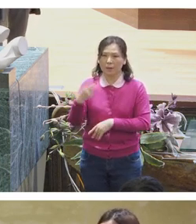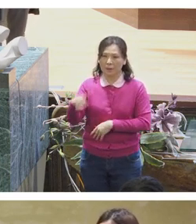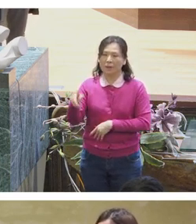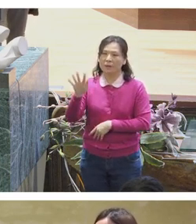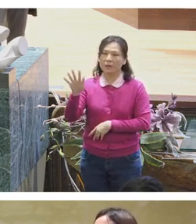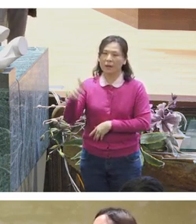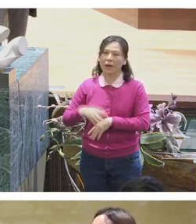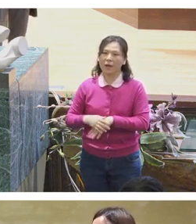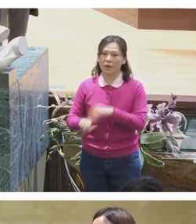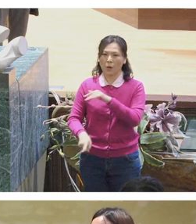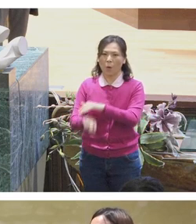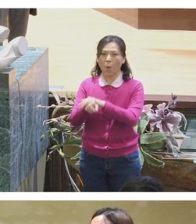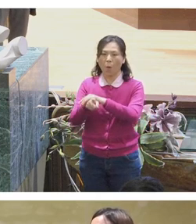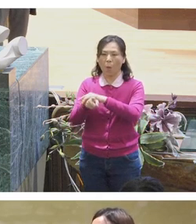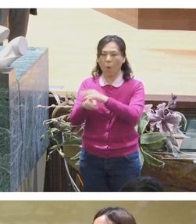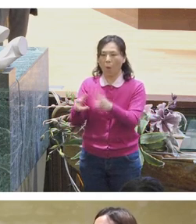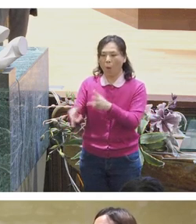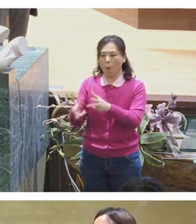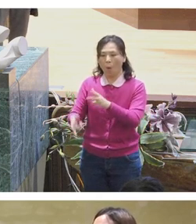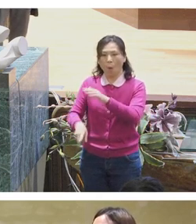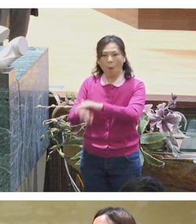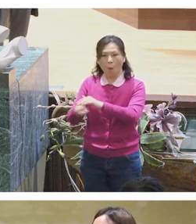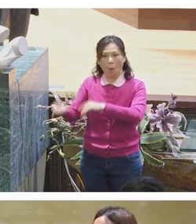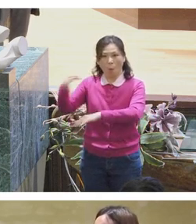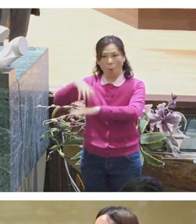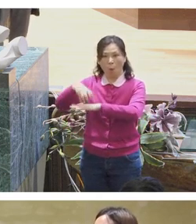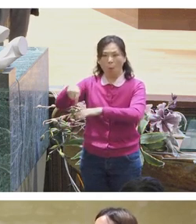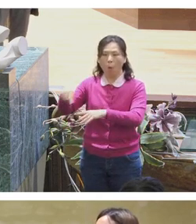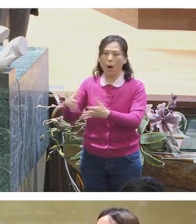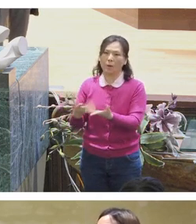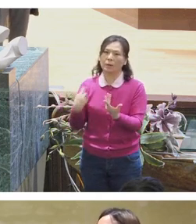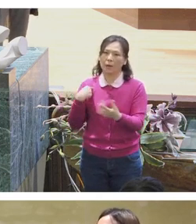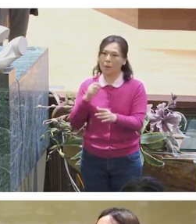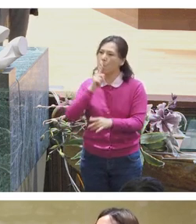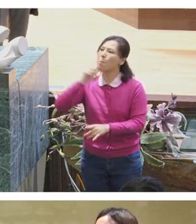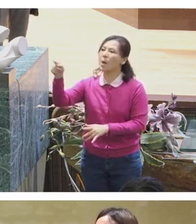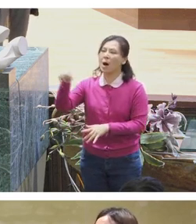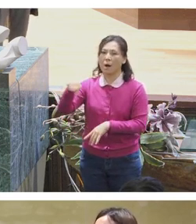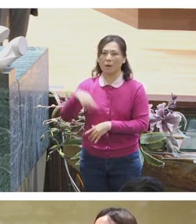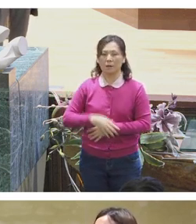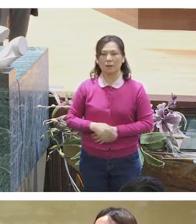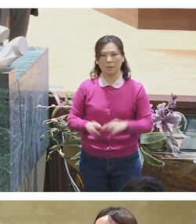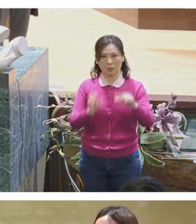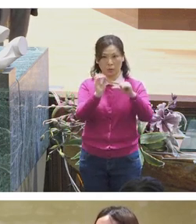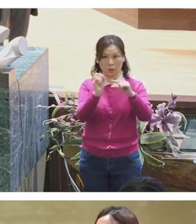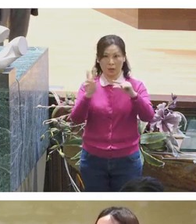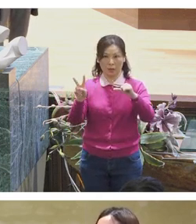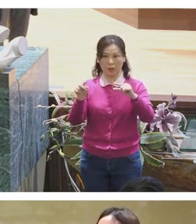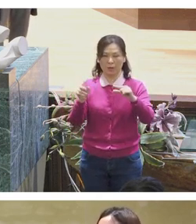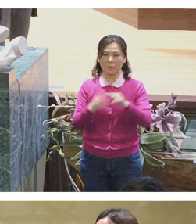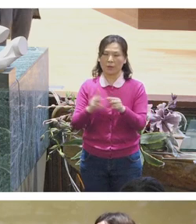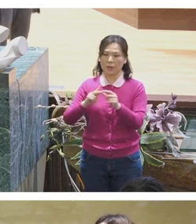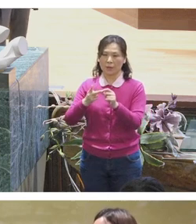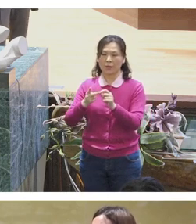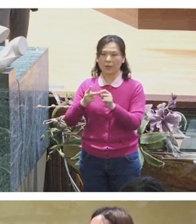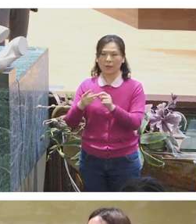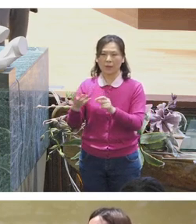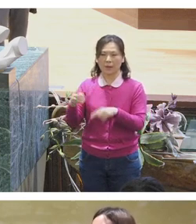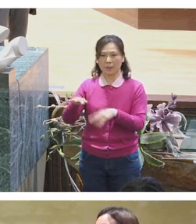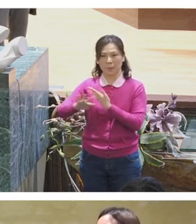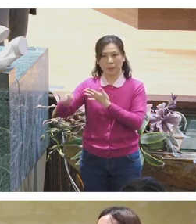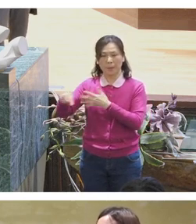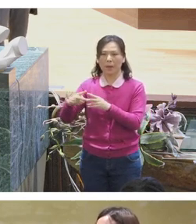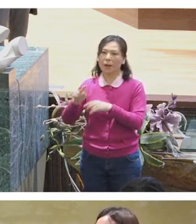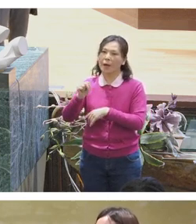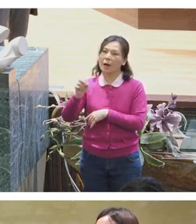案违章工厂举报，这其实都是 G0V 社群大家跟 NGO 一起 NGO 带来的问